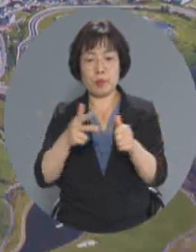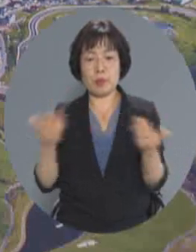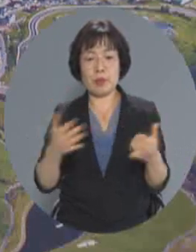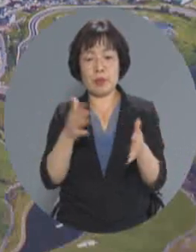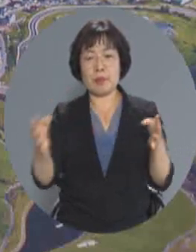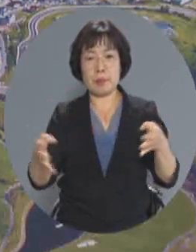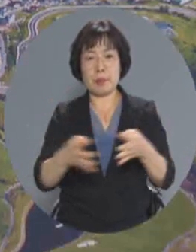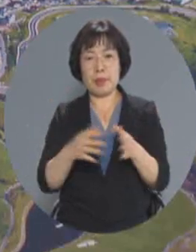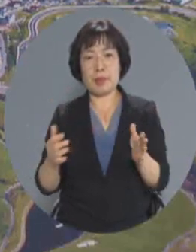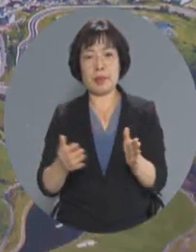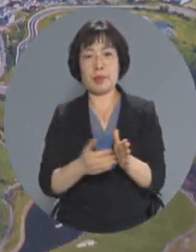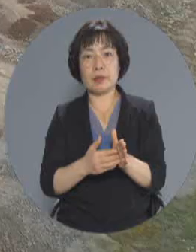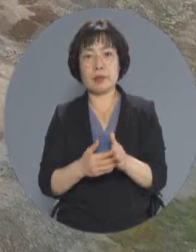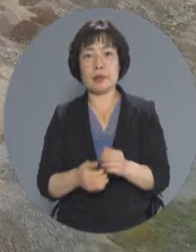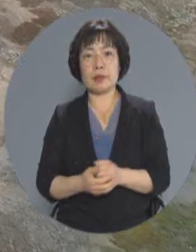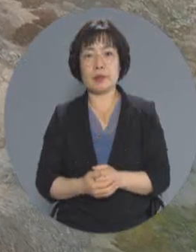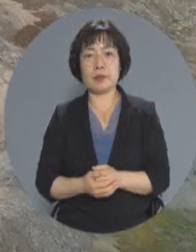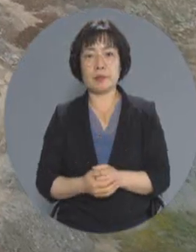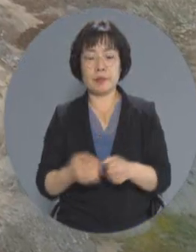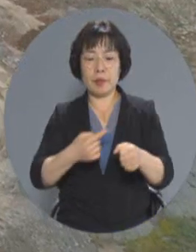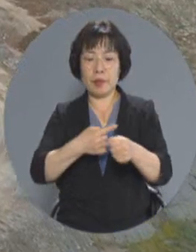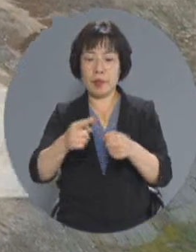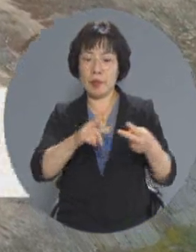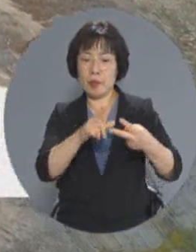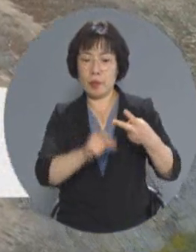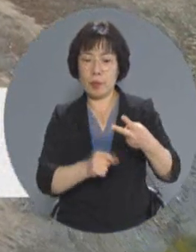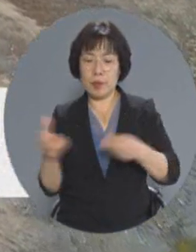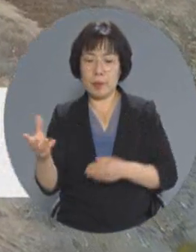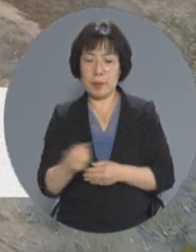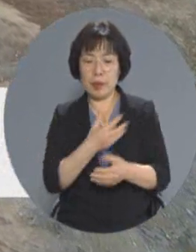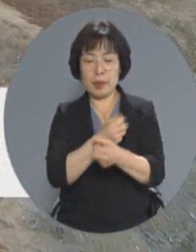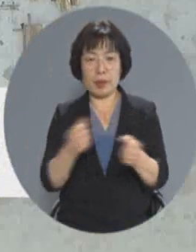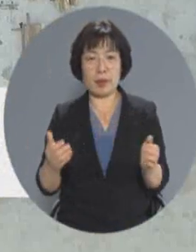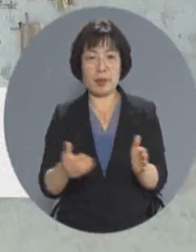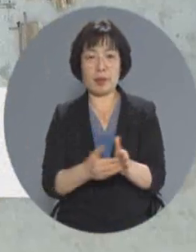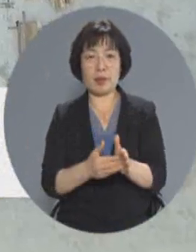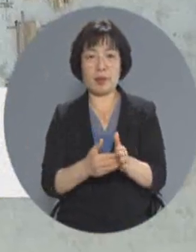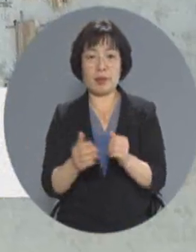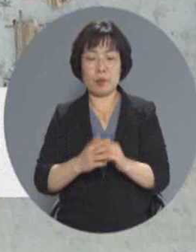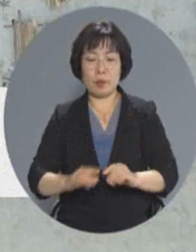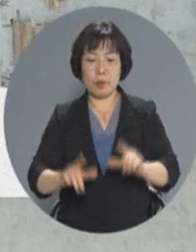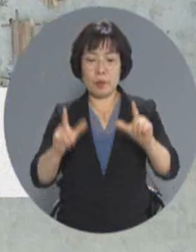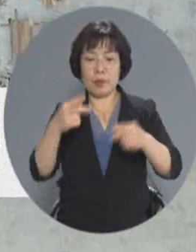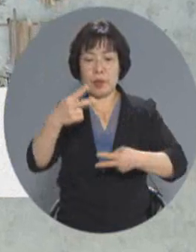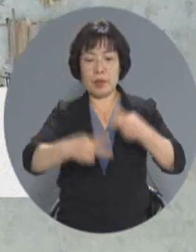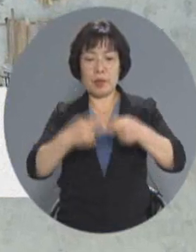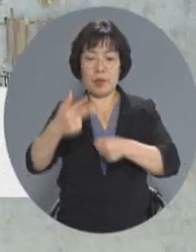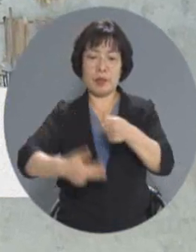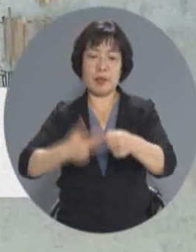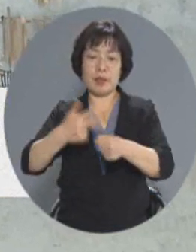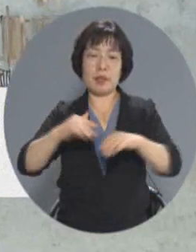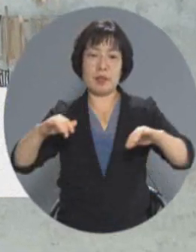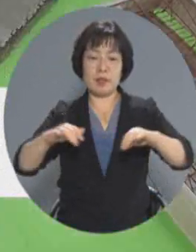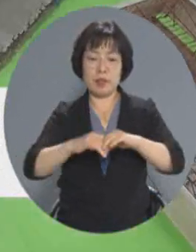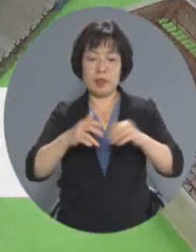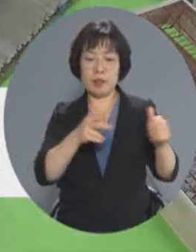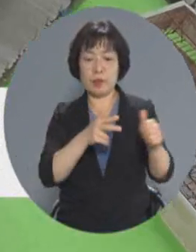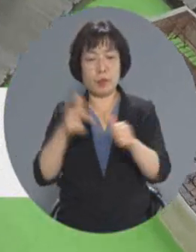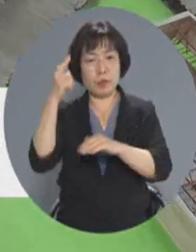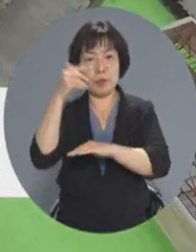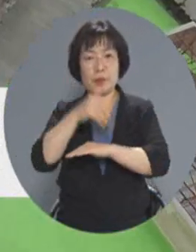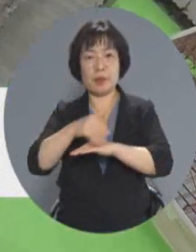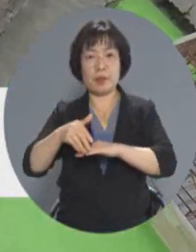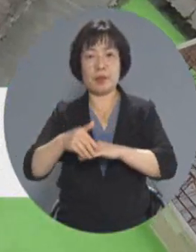협약을 맺은 데 따른 것입니다. 내년 2월 임대계약 종료를 앞두고 올해는 드라마 7년 전쟁이 촬영될